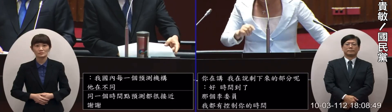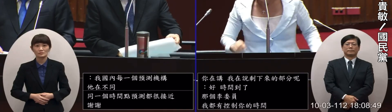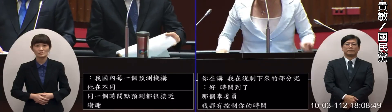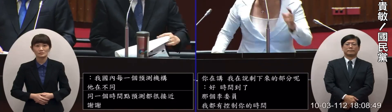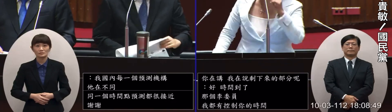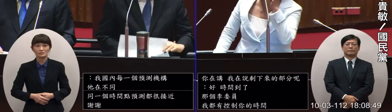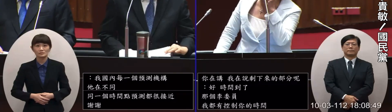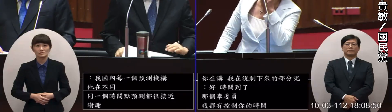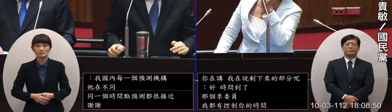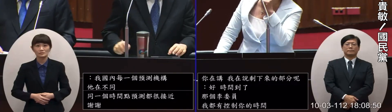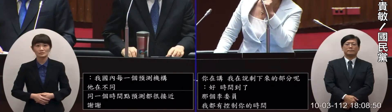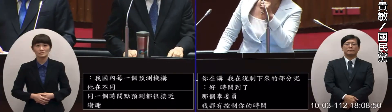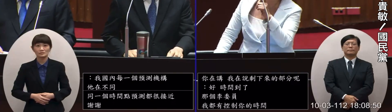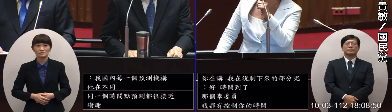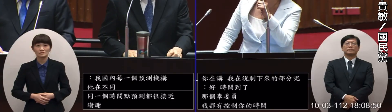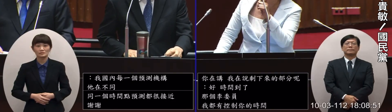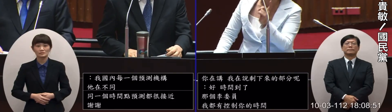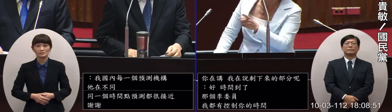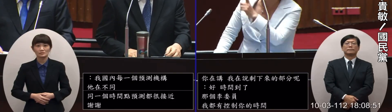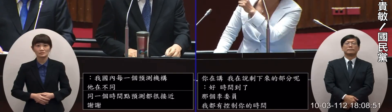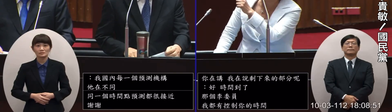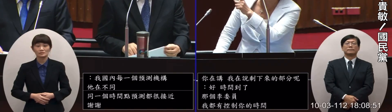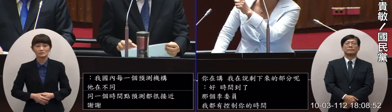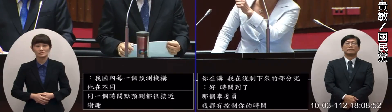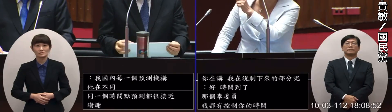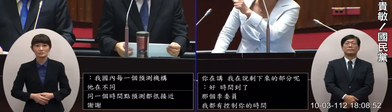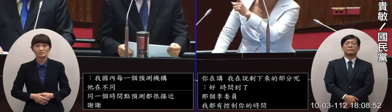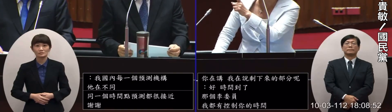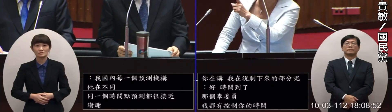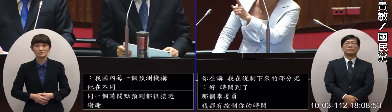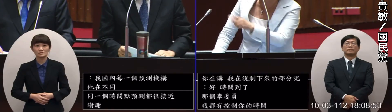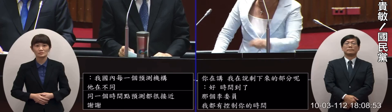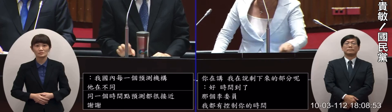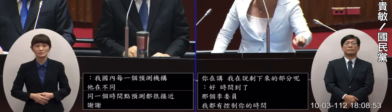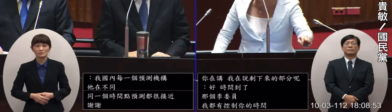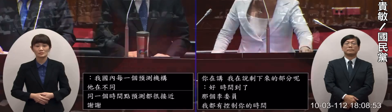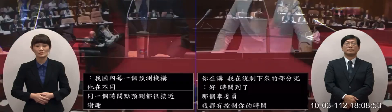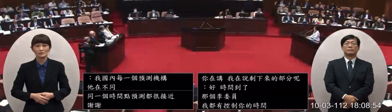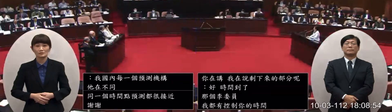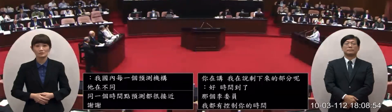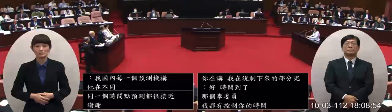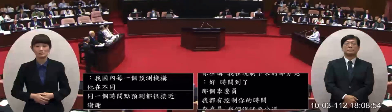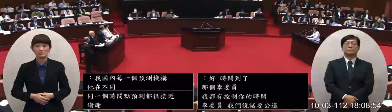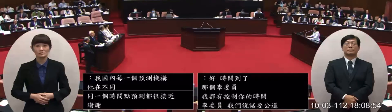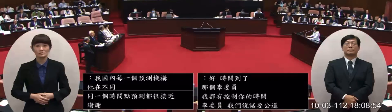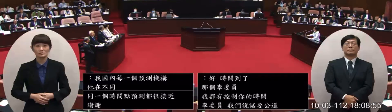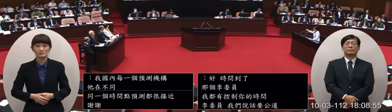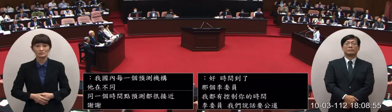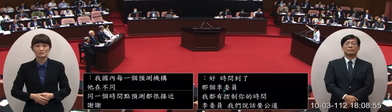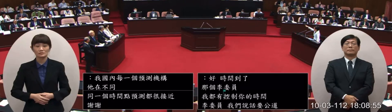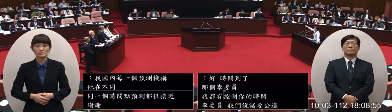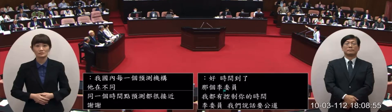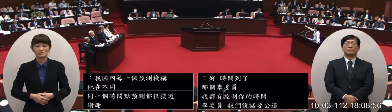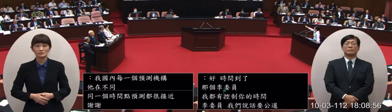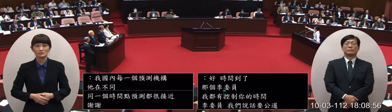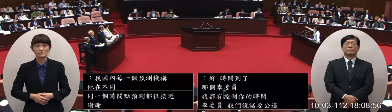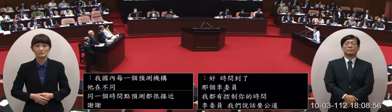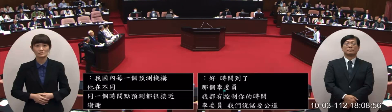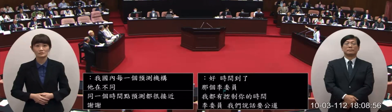李委员，咱讲话要公道啦，吼！我这帮你主持，你交给我时间，我就帮你主持哦。